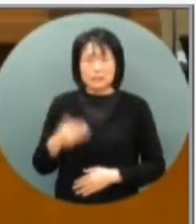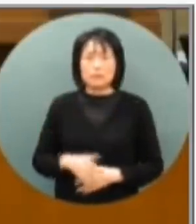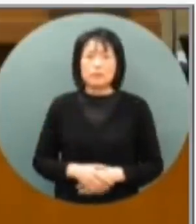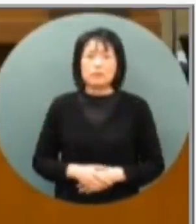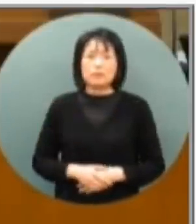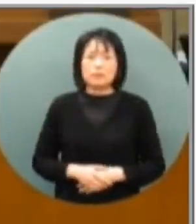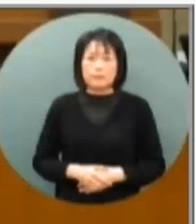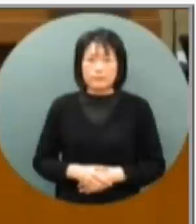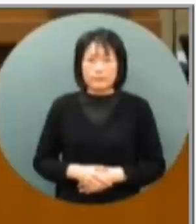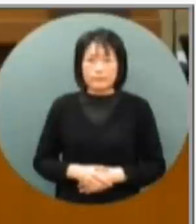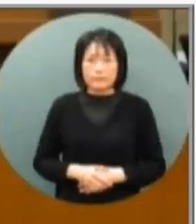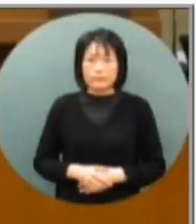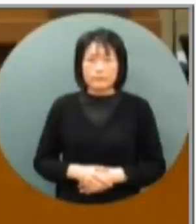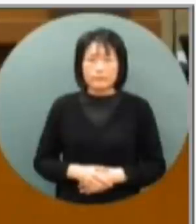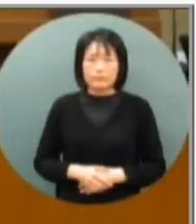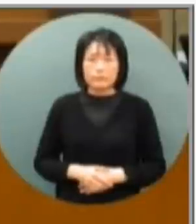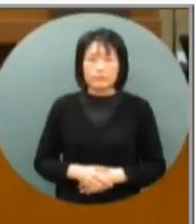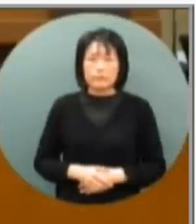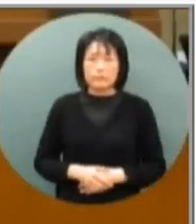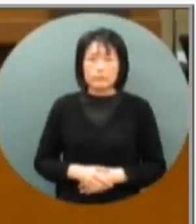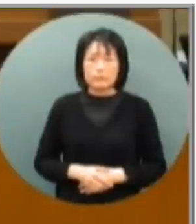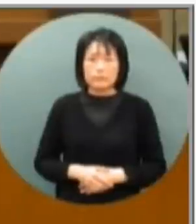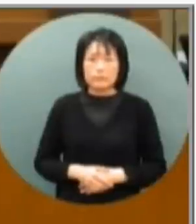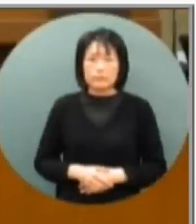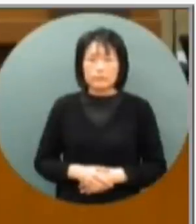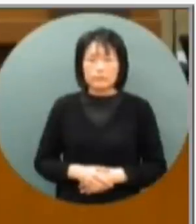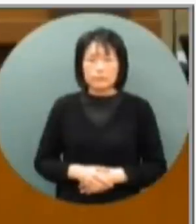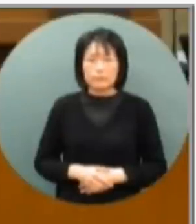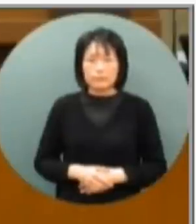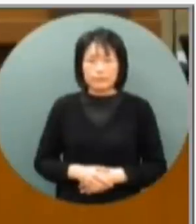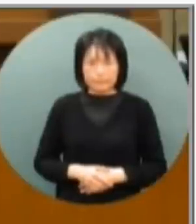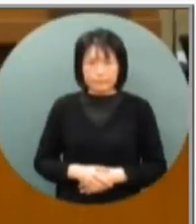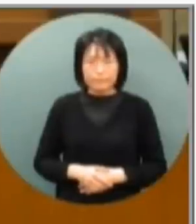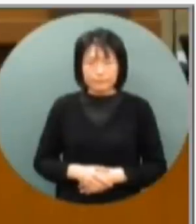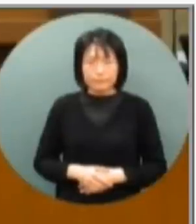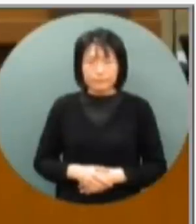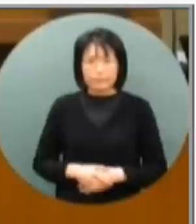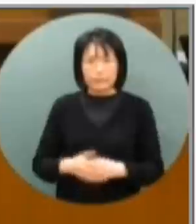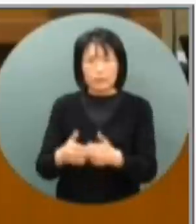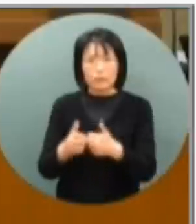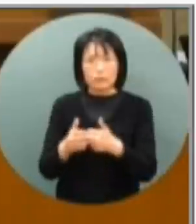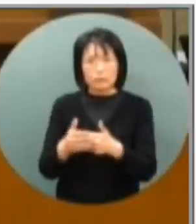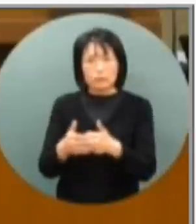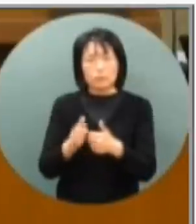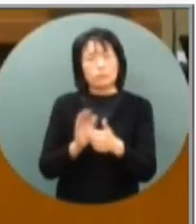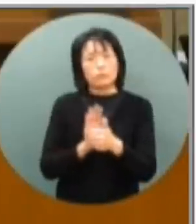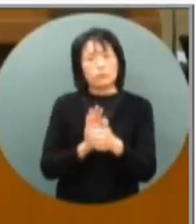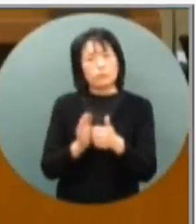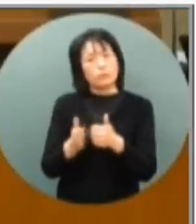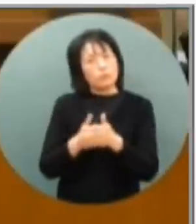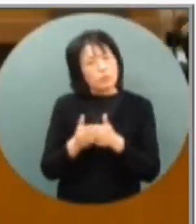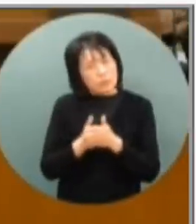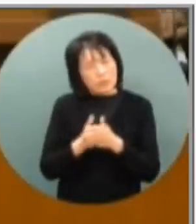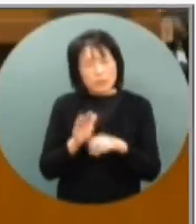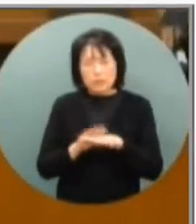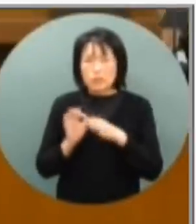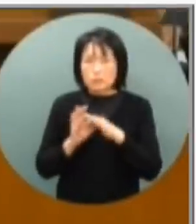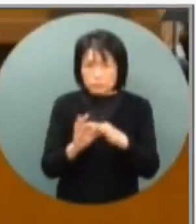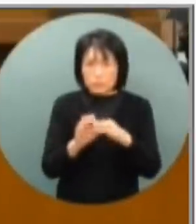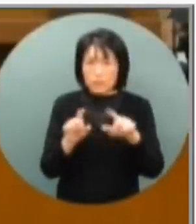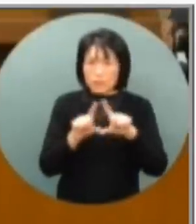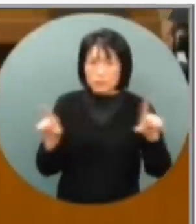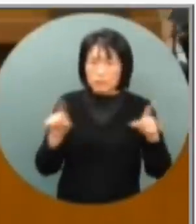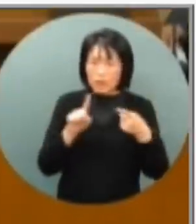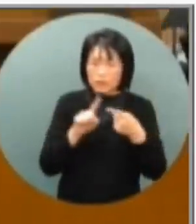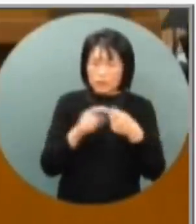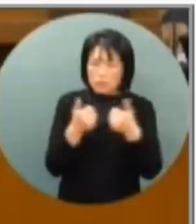が、そういう形であの、その救済手続き、あるいは一般的なご相談も含めてですね、窓